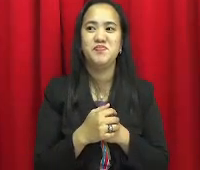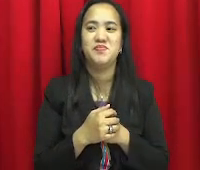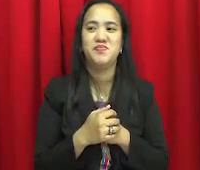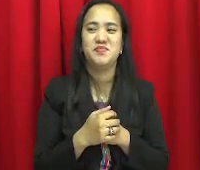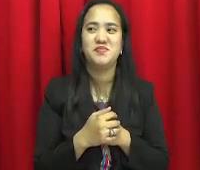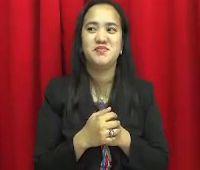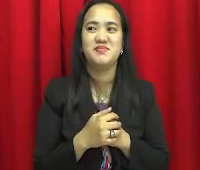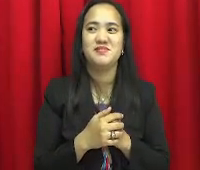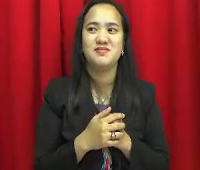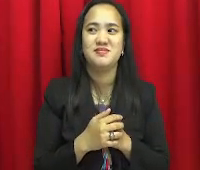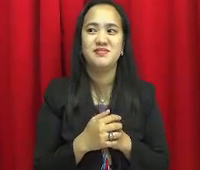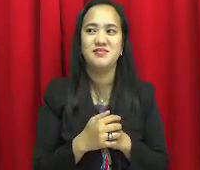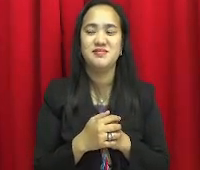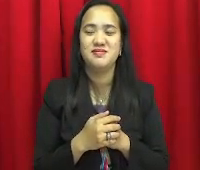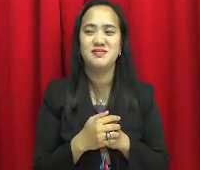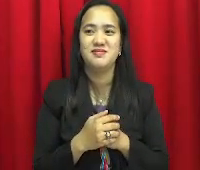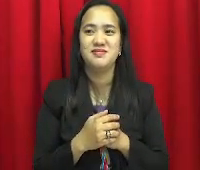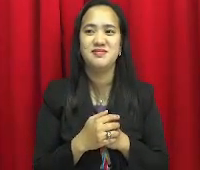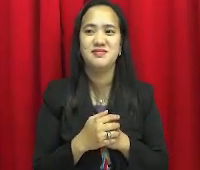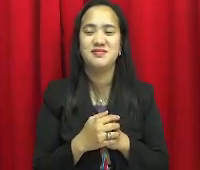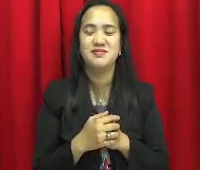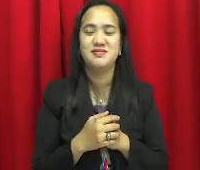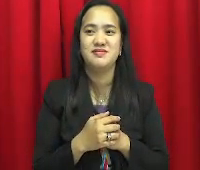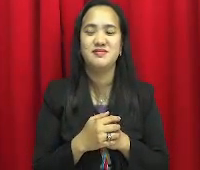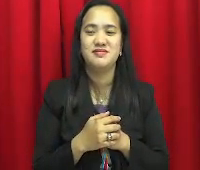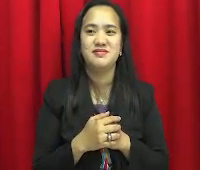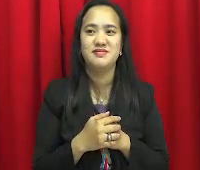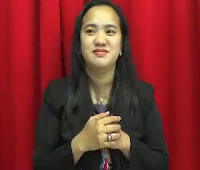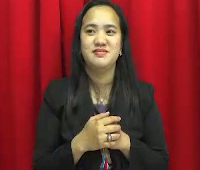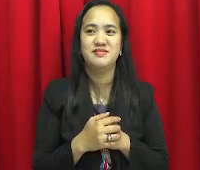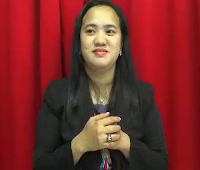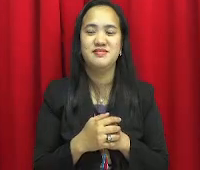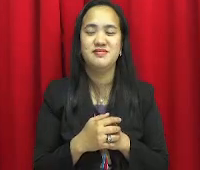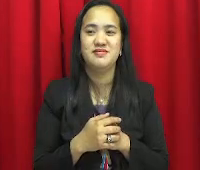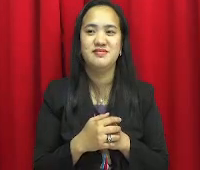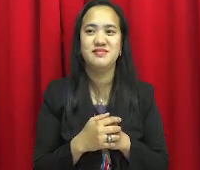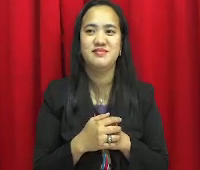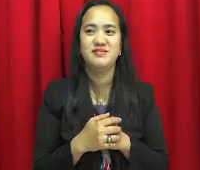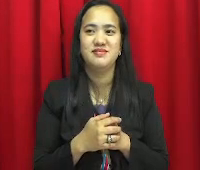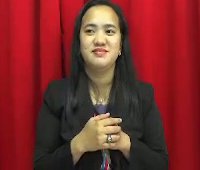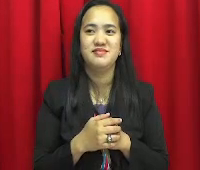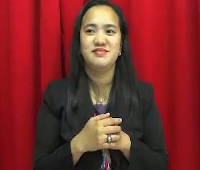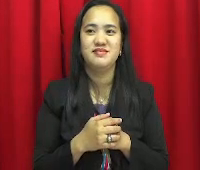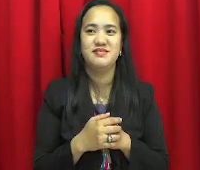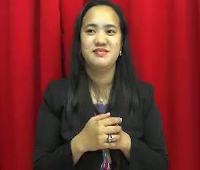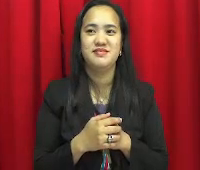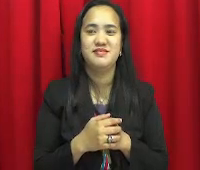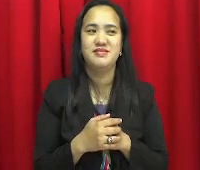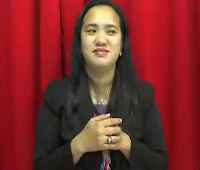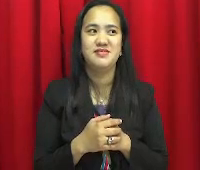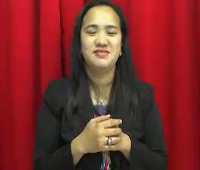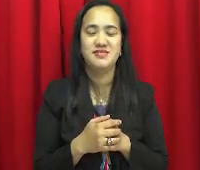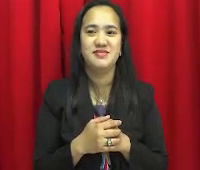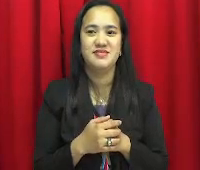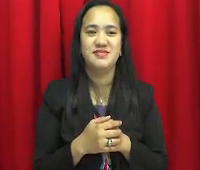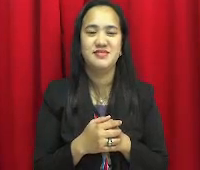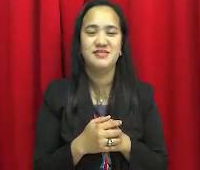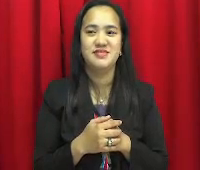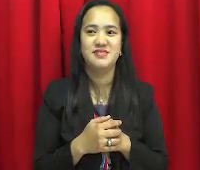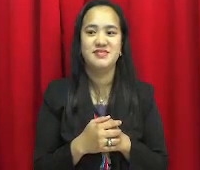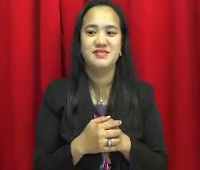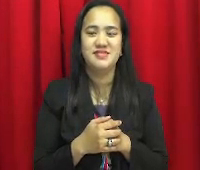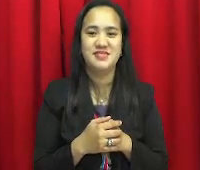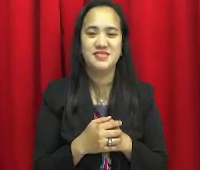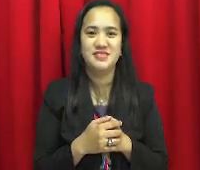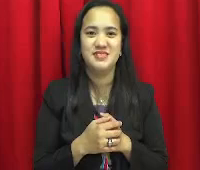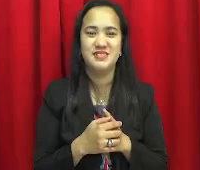Amen. Pastor, sumagot na po si Hiner. Dalawa na kami ngayon ni Bogs by Good Works. Pag